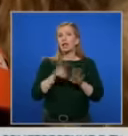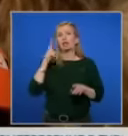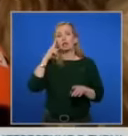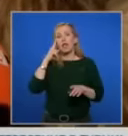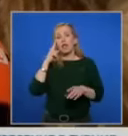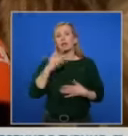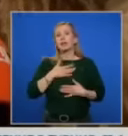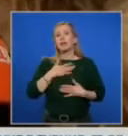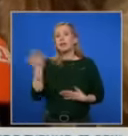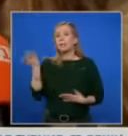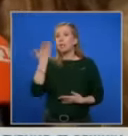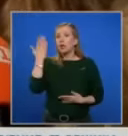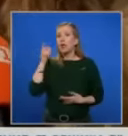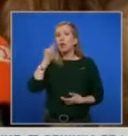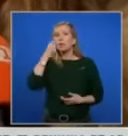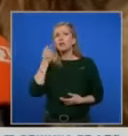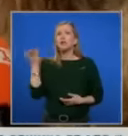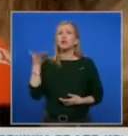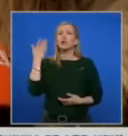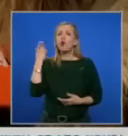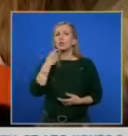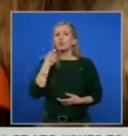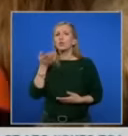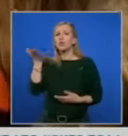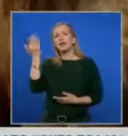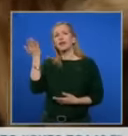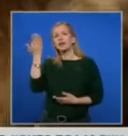имало е оплаквания от много-много години назад.